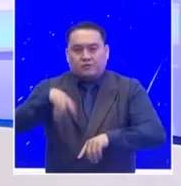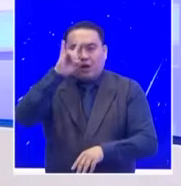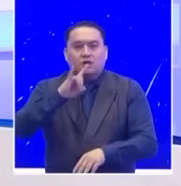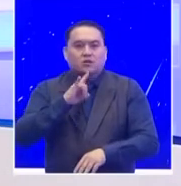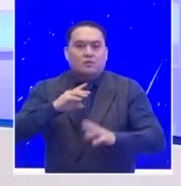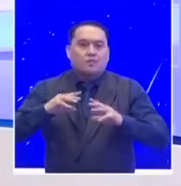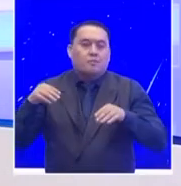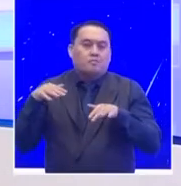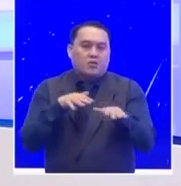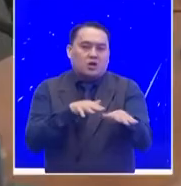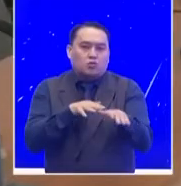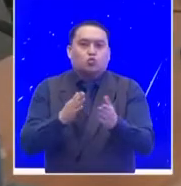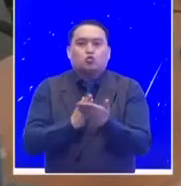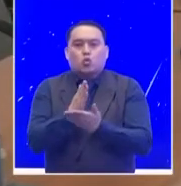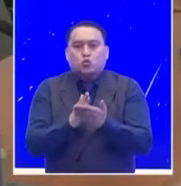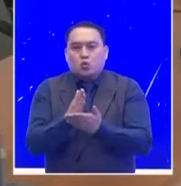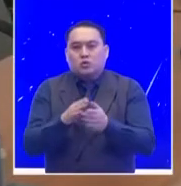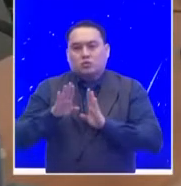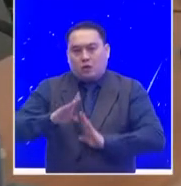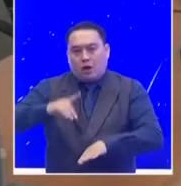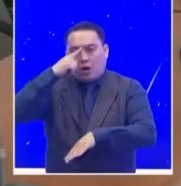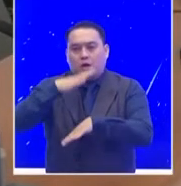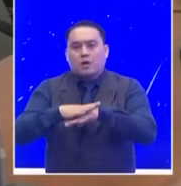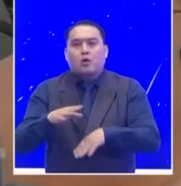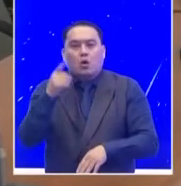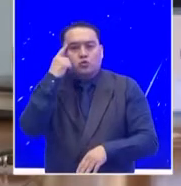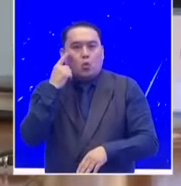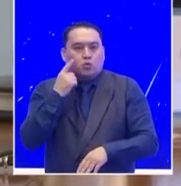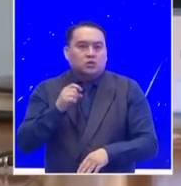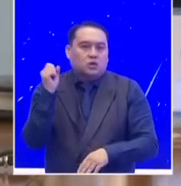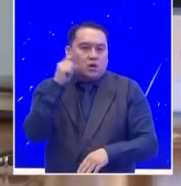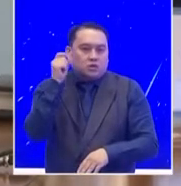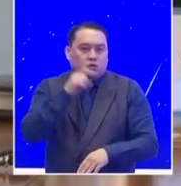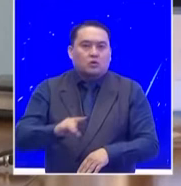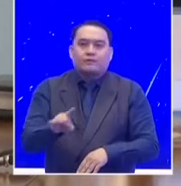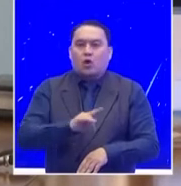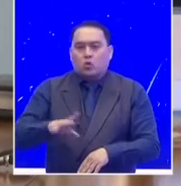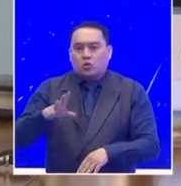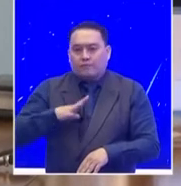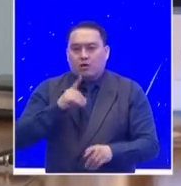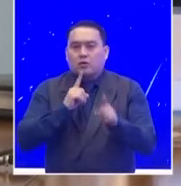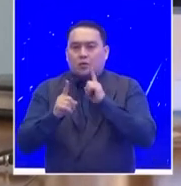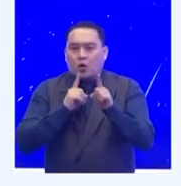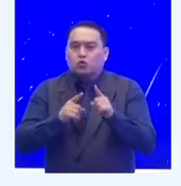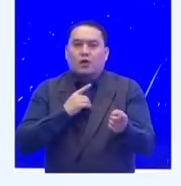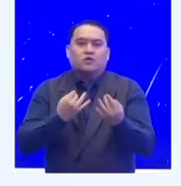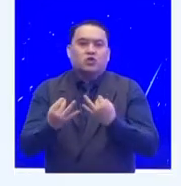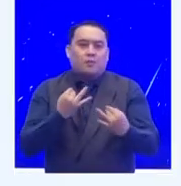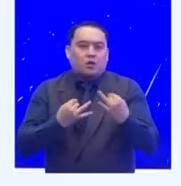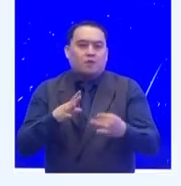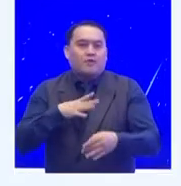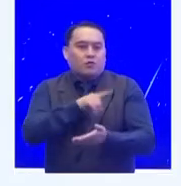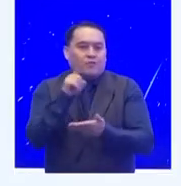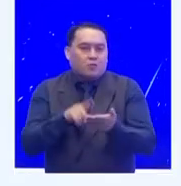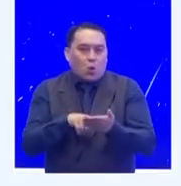казахов, миграционной службы и заместителей акимов Аксуского, Куксуского и Ескелдинского районов. В рамках семинар-совещания были